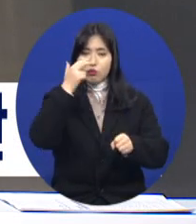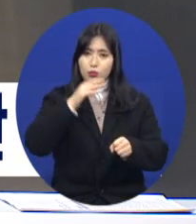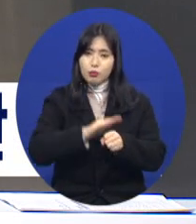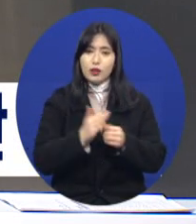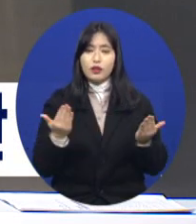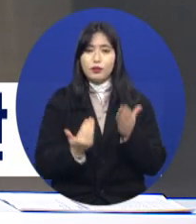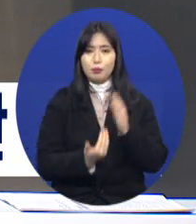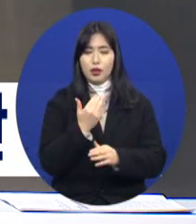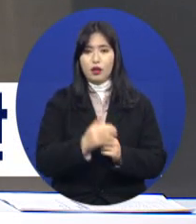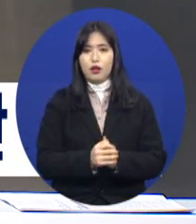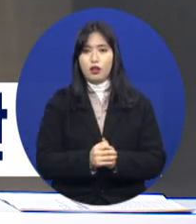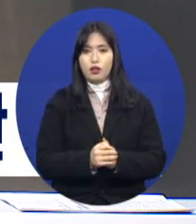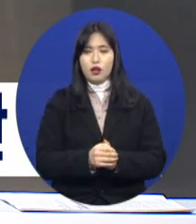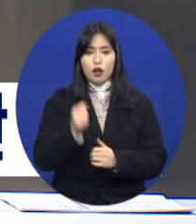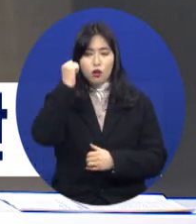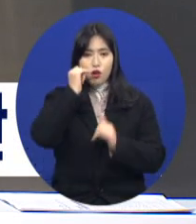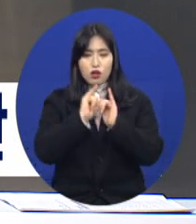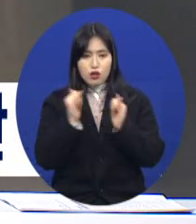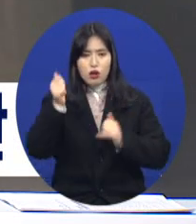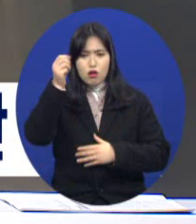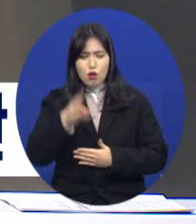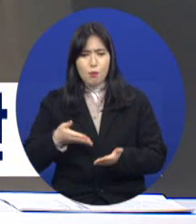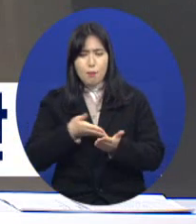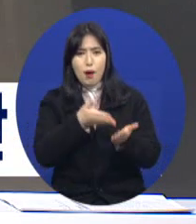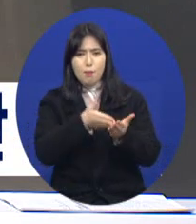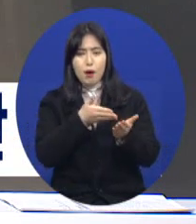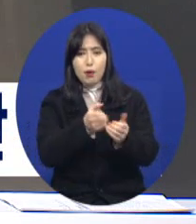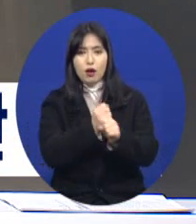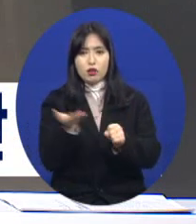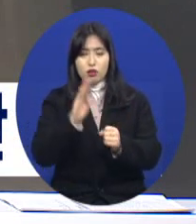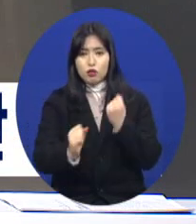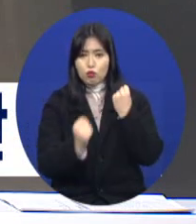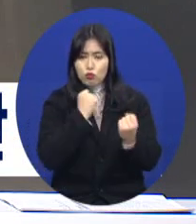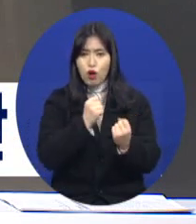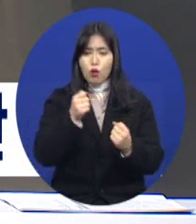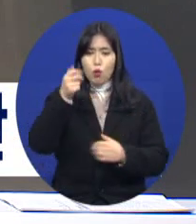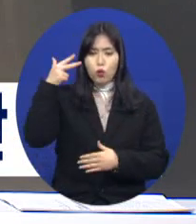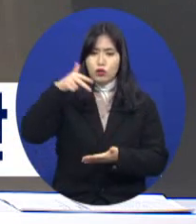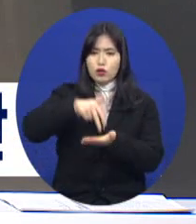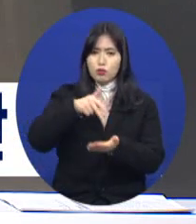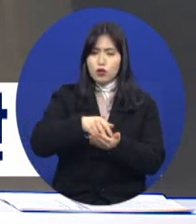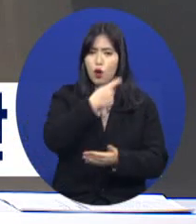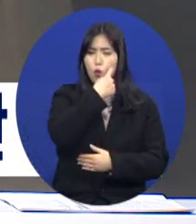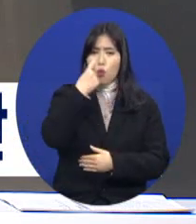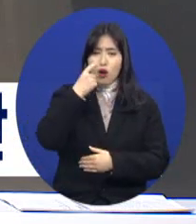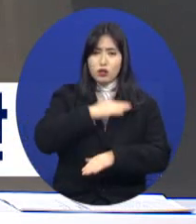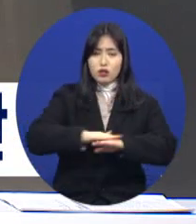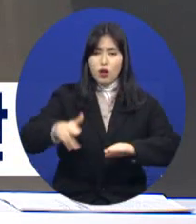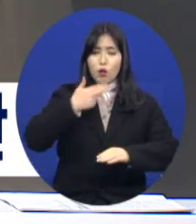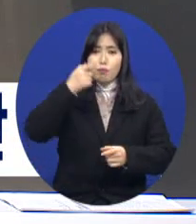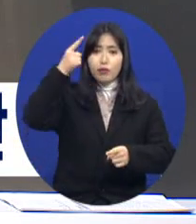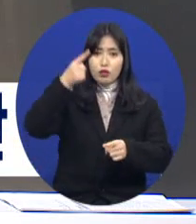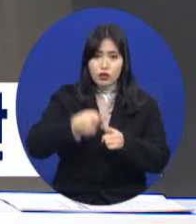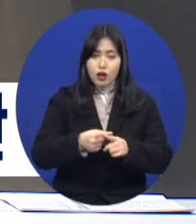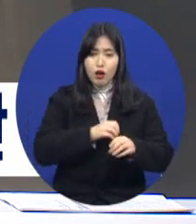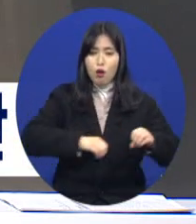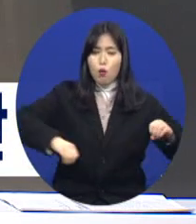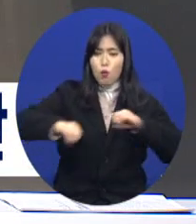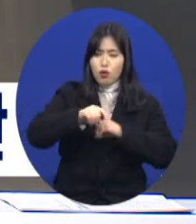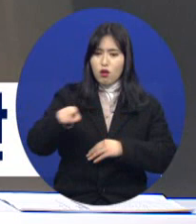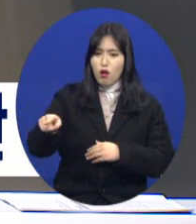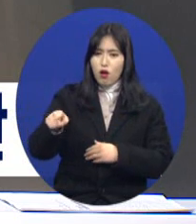벌어졌습니다 투숙객이 여러 차례 항의해 있는데도 호텔 측은 제대로 확인도 하지 않다가 오히려